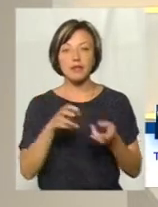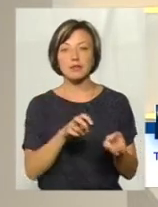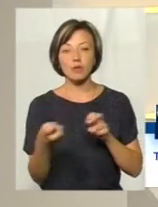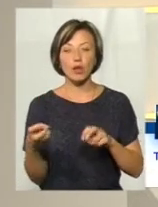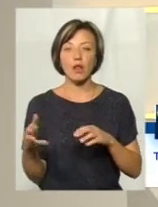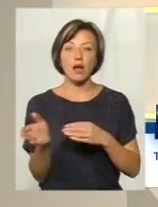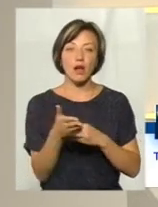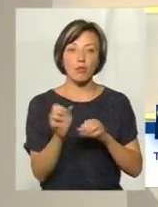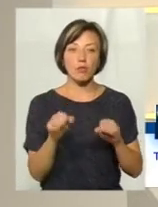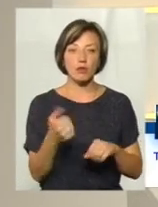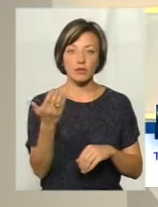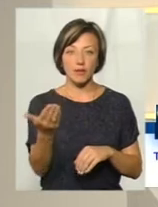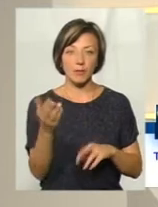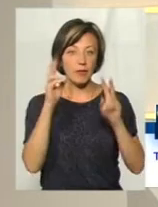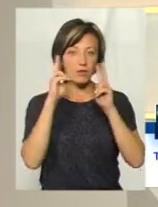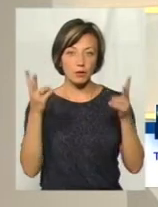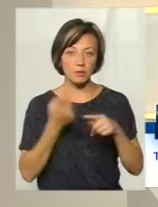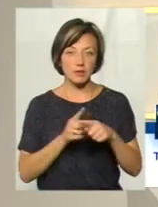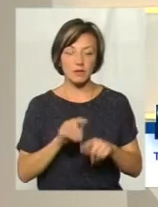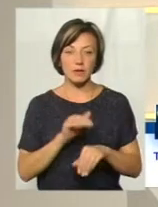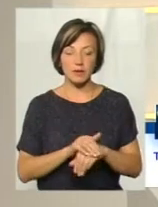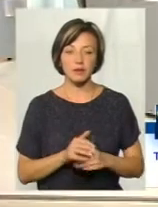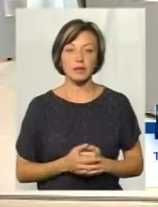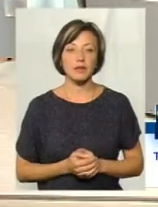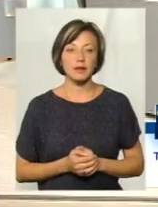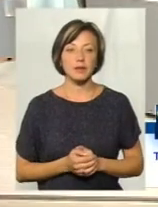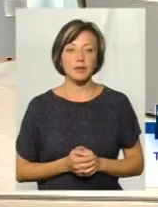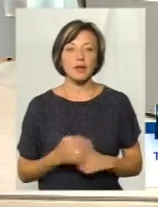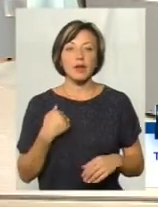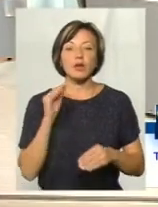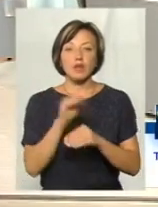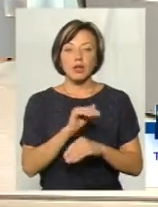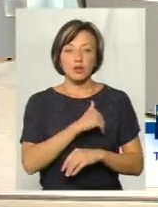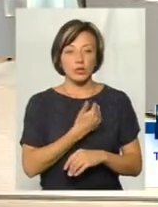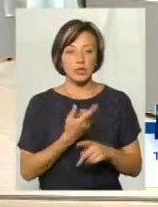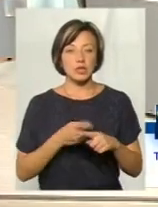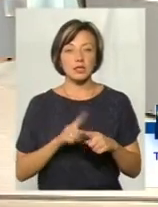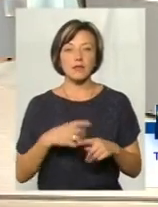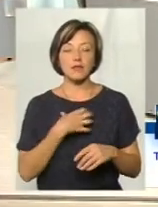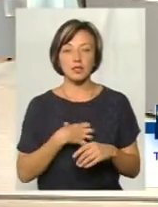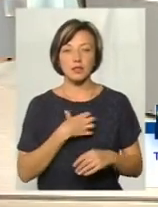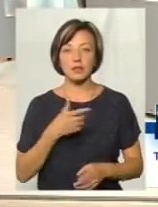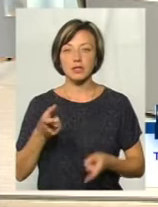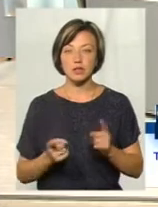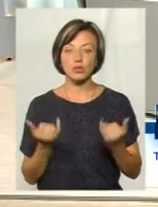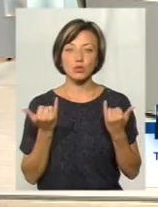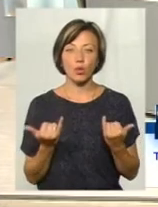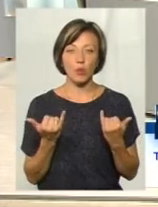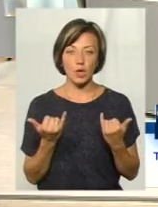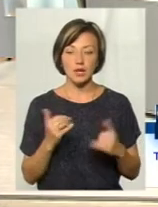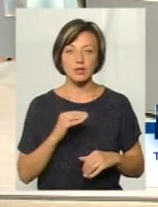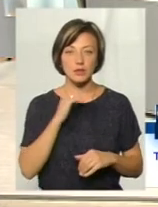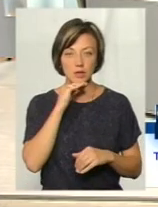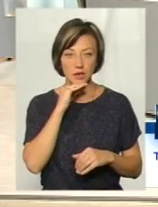риба, можливо, екоінспекції це і невідомий цей факт, так? Я би хотів ще додати, тому що це дуже важливо. Дійсно, сьогодні